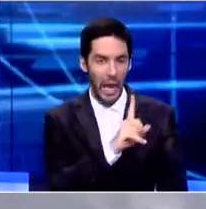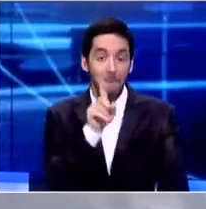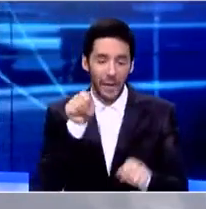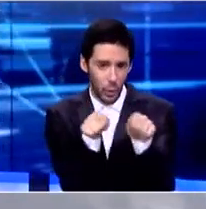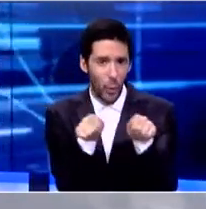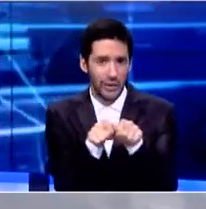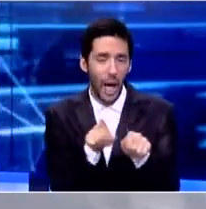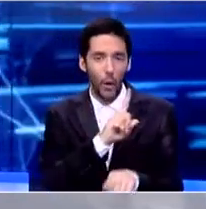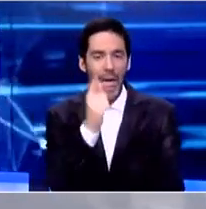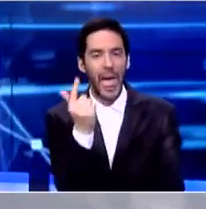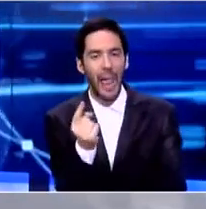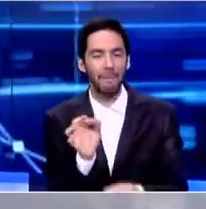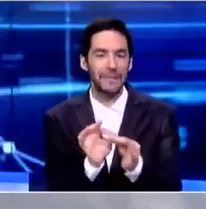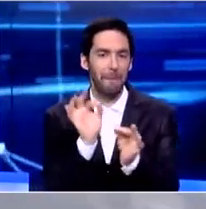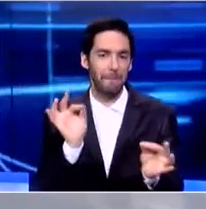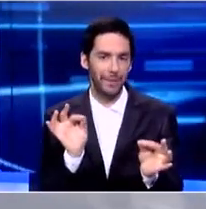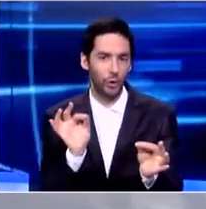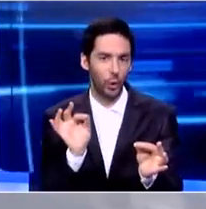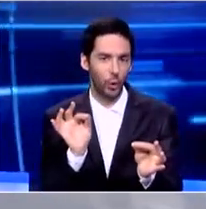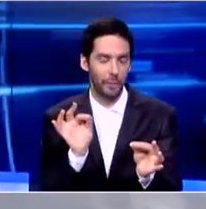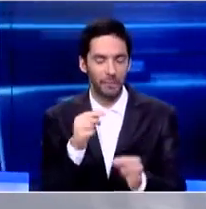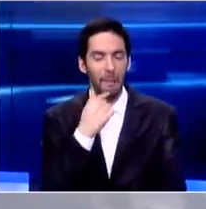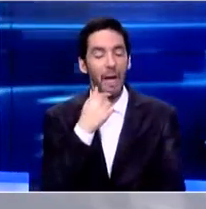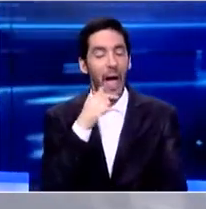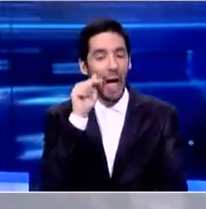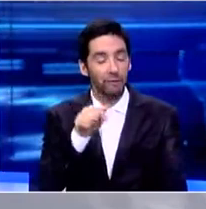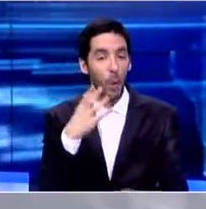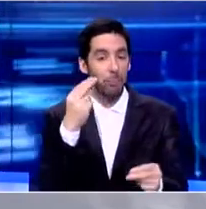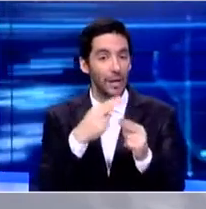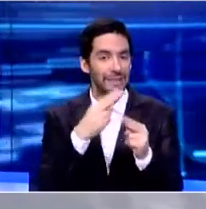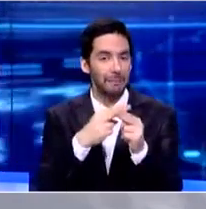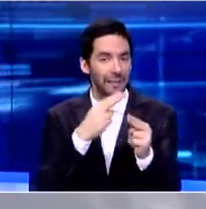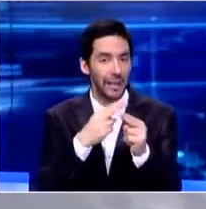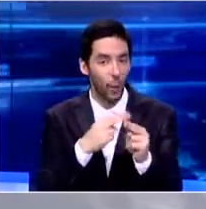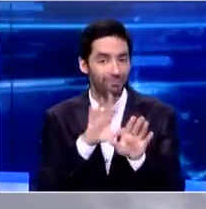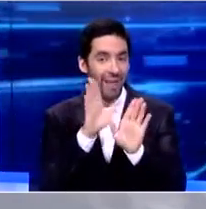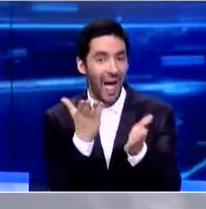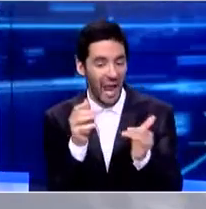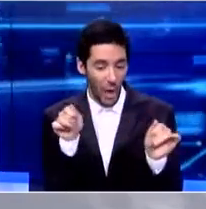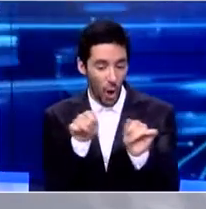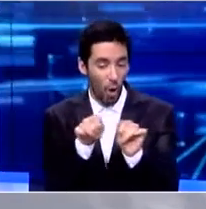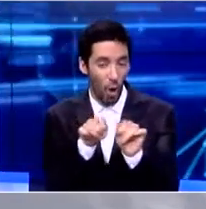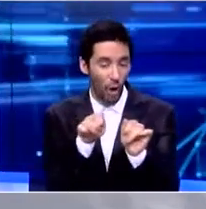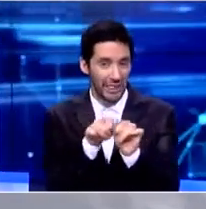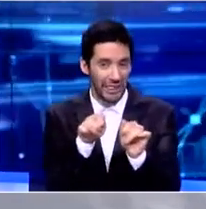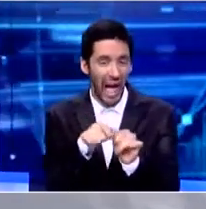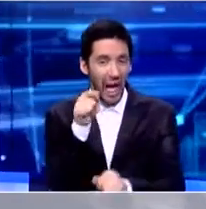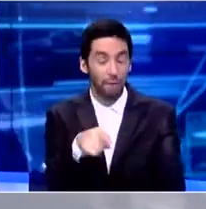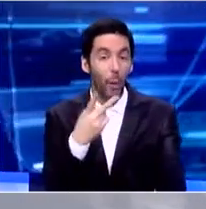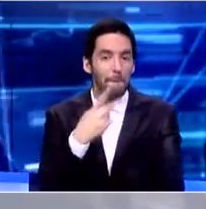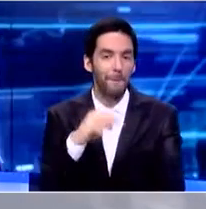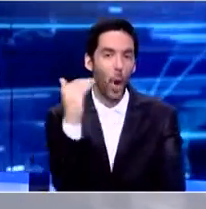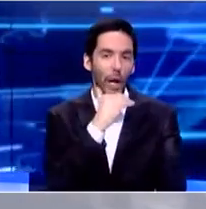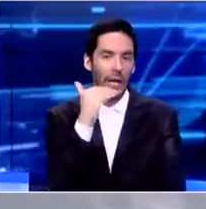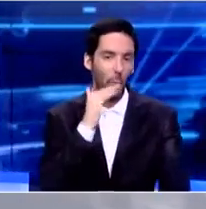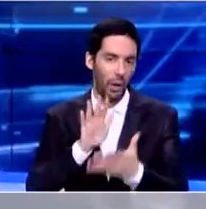τους κανόνες υγιεινής. Με την μη τήρηση των αποστάσεων δημιουργούνται οι εκρήξεις κρουσμάτων σε ένα